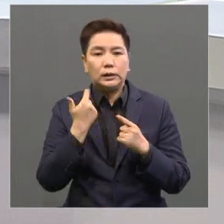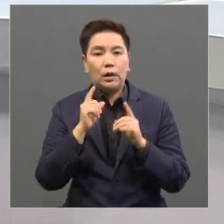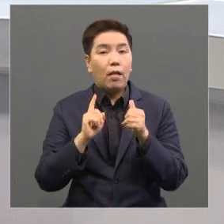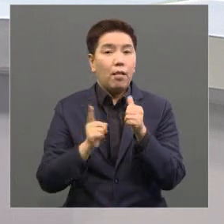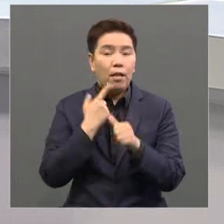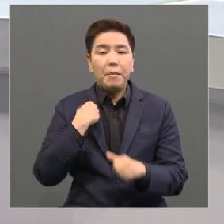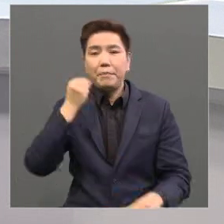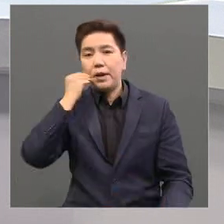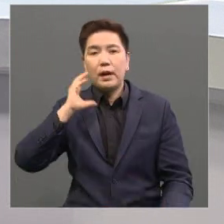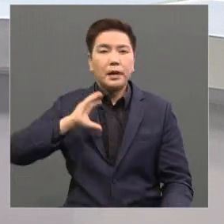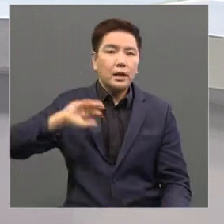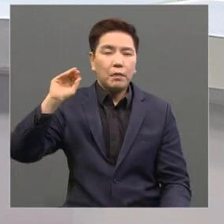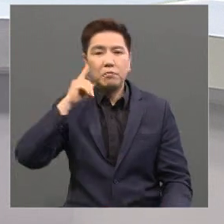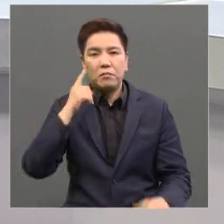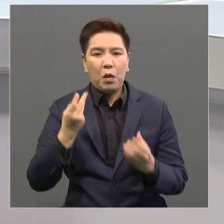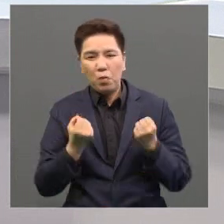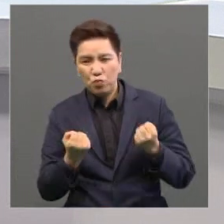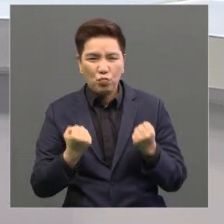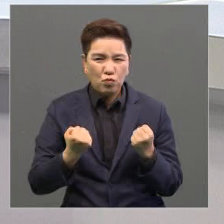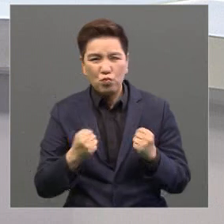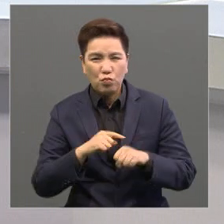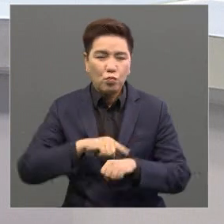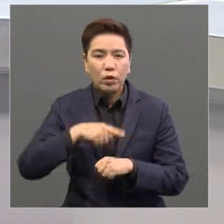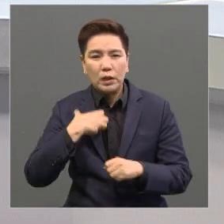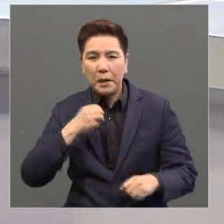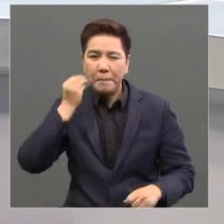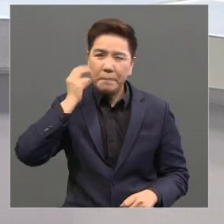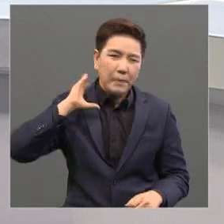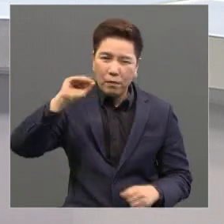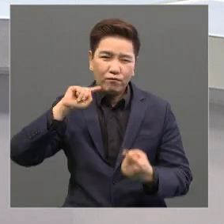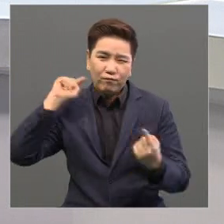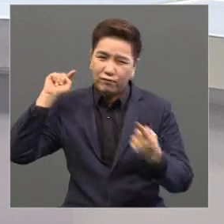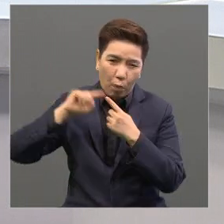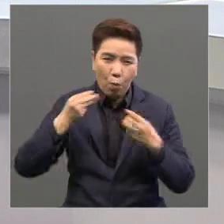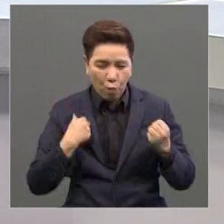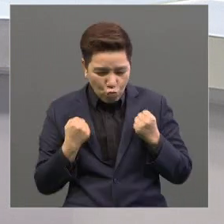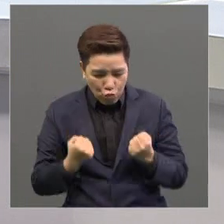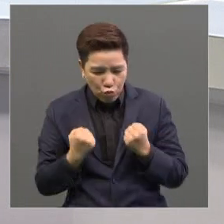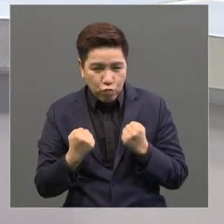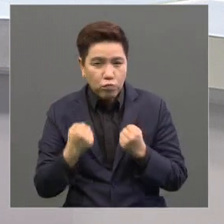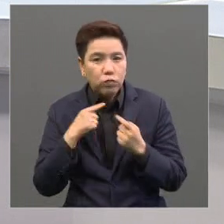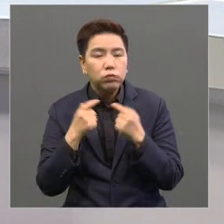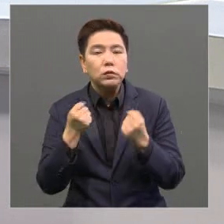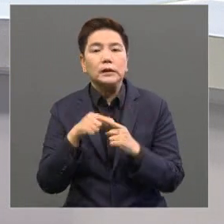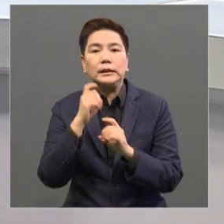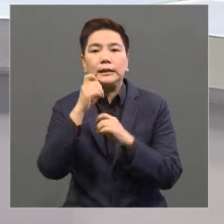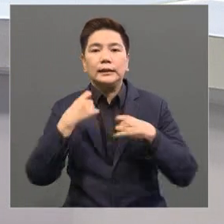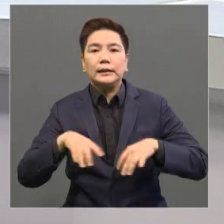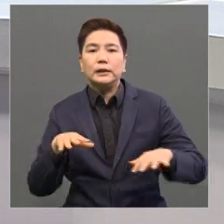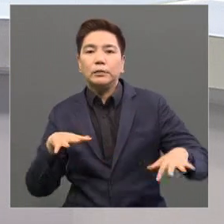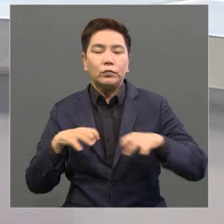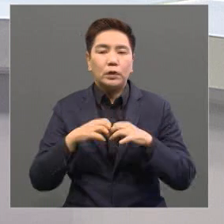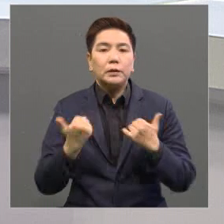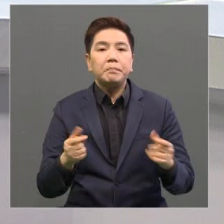แรกๆที่จะเดินทางกลับบ้านตอนเวลาใช้เวลานะคะอยากจะไปถึงจุดหมายปลายทางให้เร็วที่สุดอันนี้ก็เสี่ยงที่จะเกิดอุบัติเหตุ